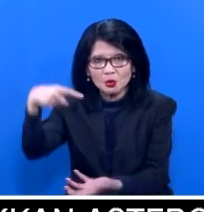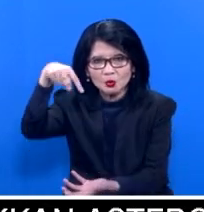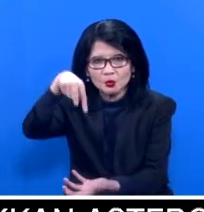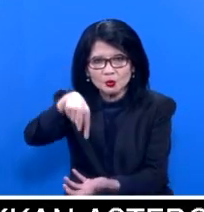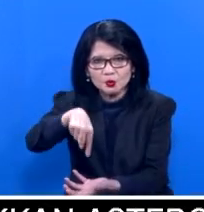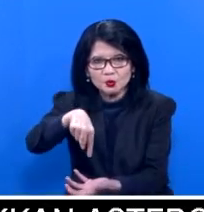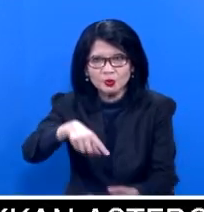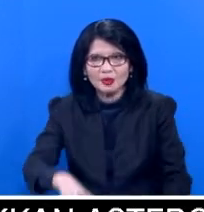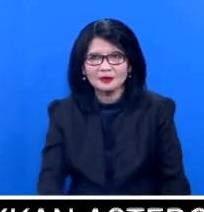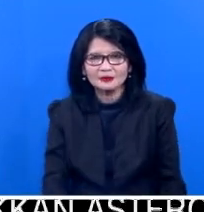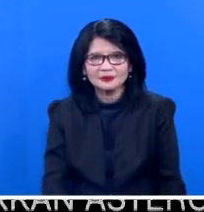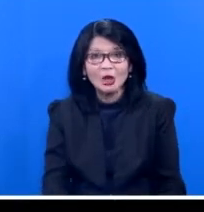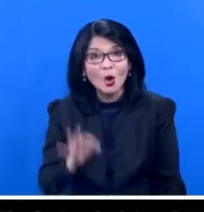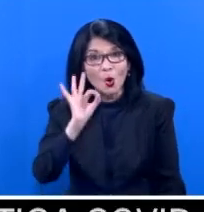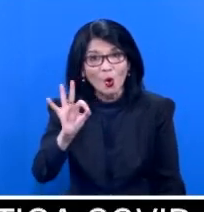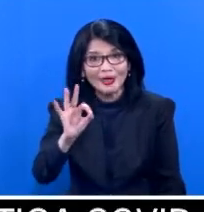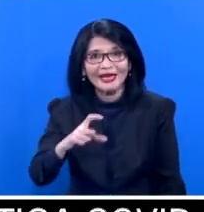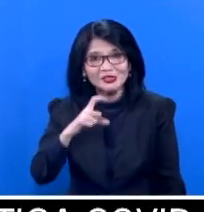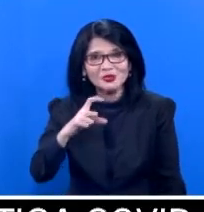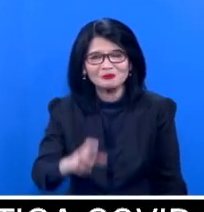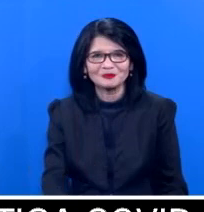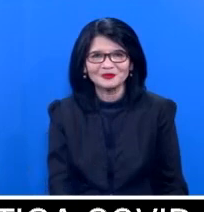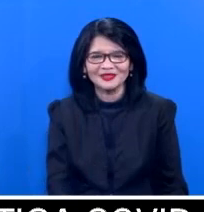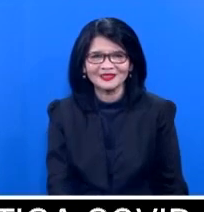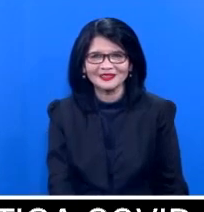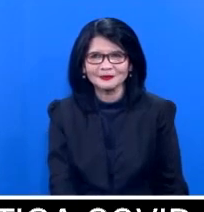Oke, sudah cukup? Sudah, 70 ya.